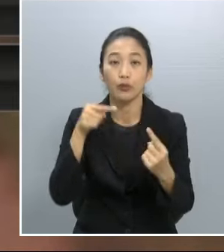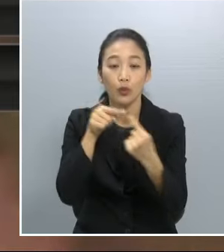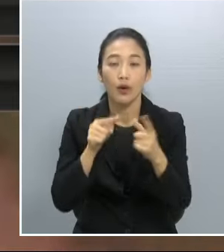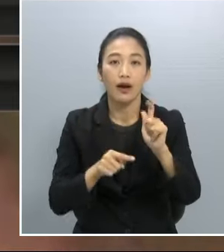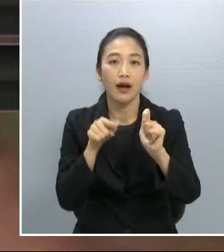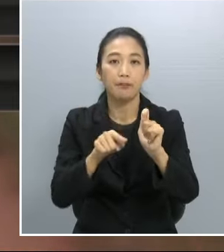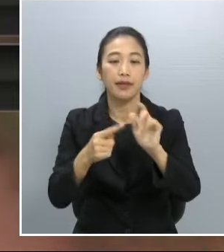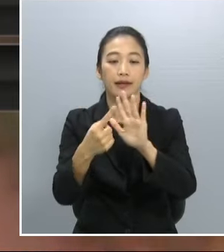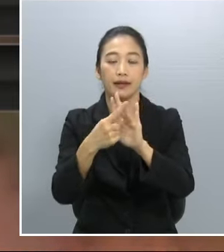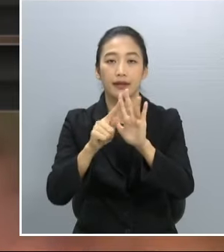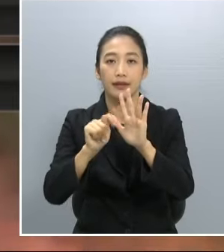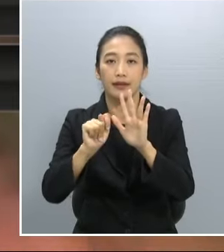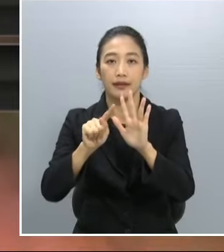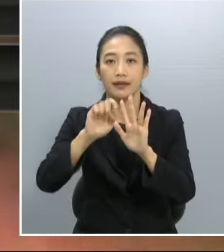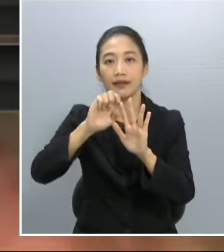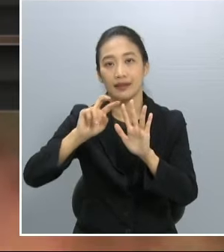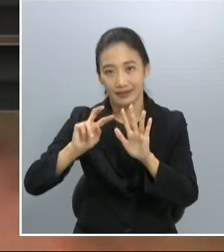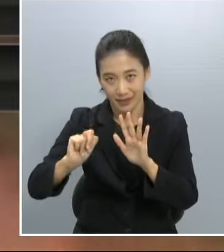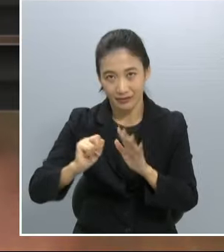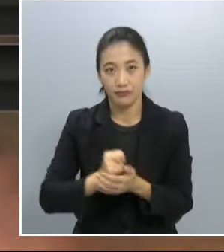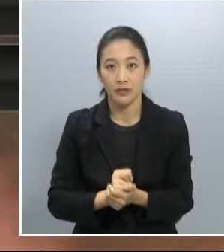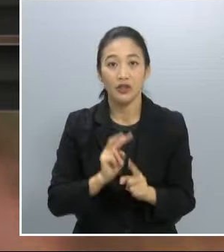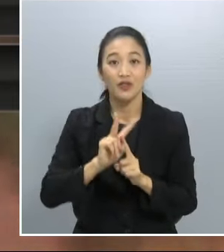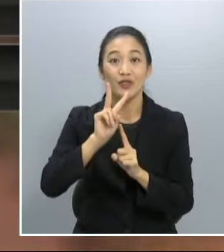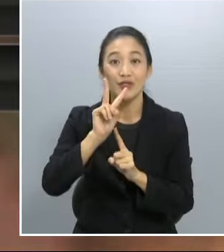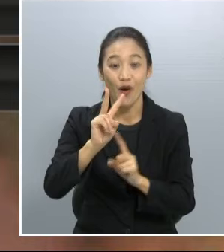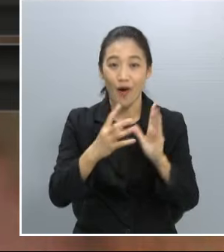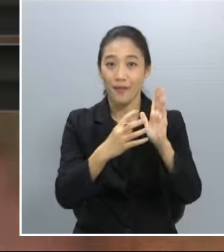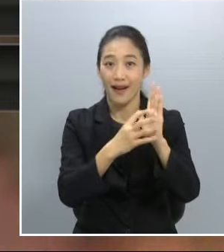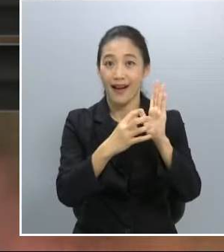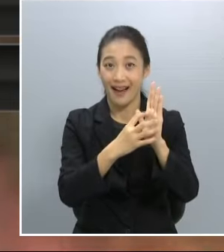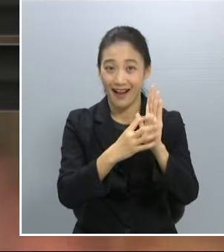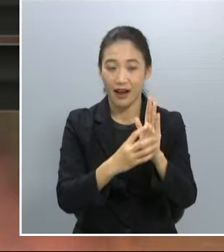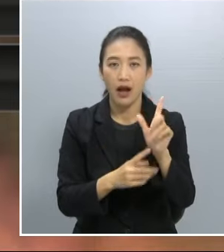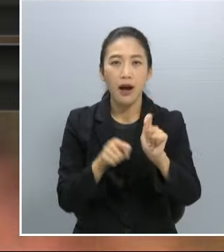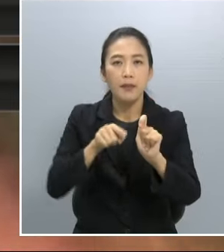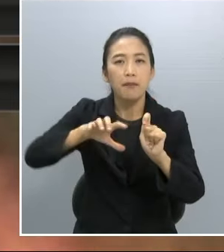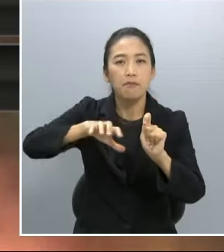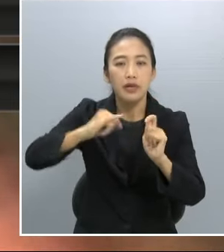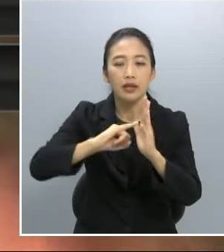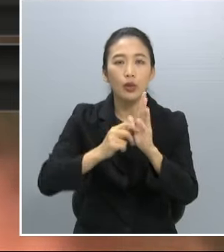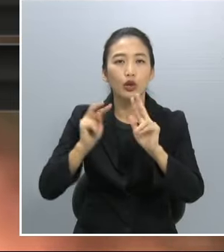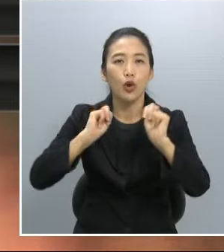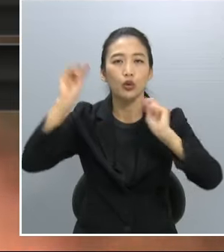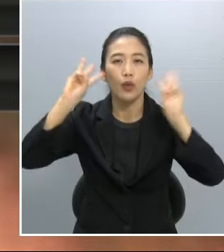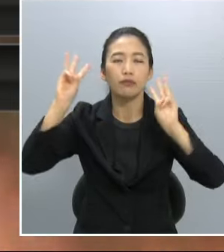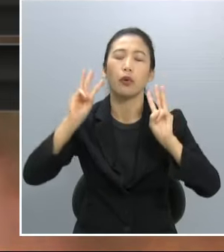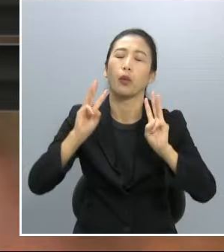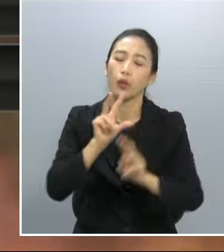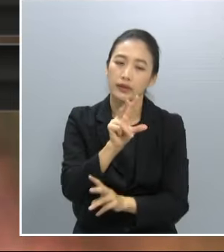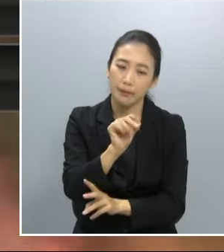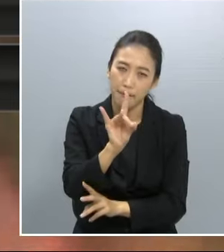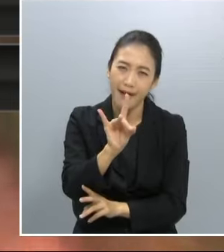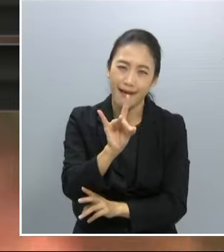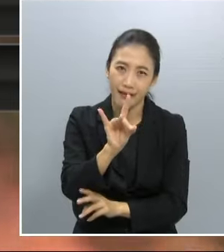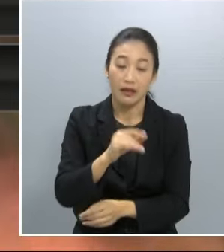เป็นอำเภอเมืองนครสวรรค์ภาคกลาง 38องศาค่ะแต่มันน่ะหมายความว่านครสวรรค์เป็นอันดับ 2ของ